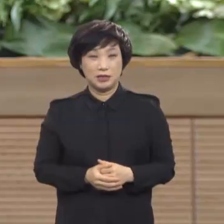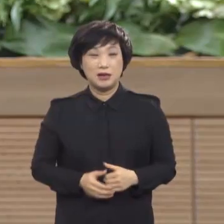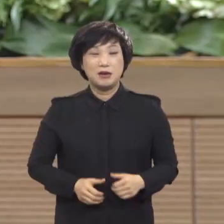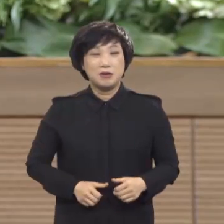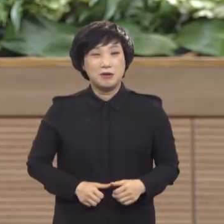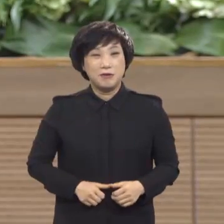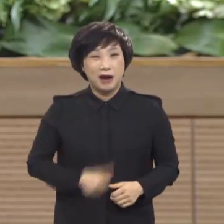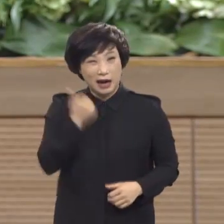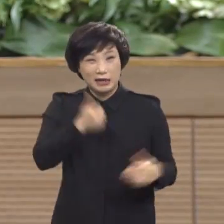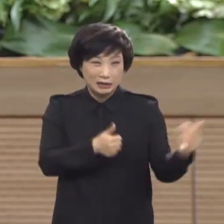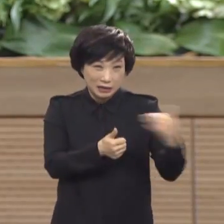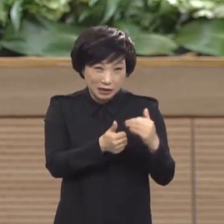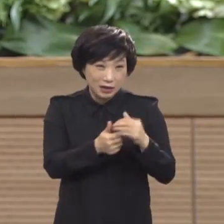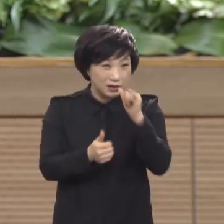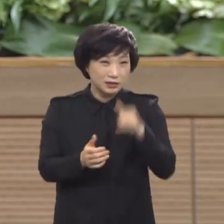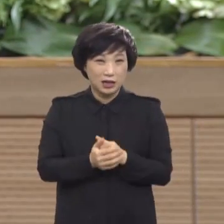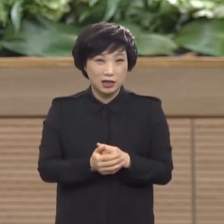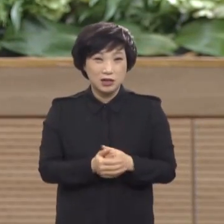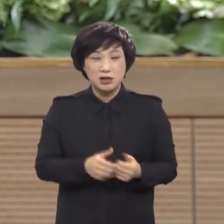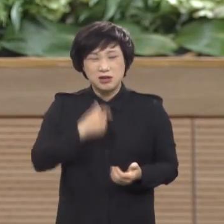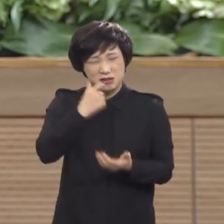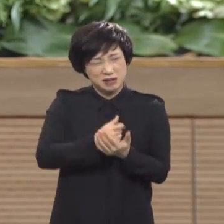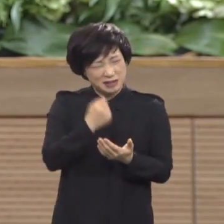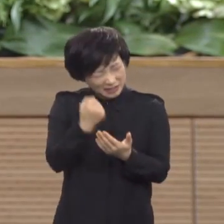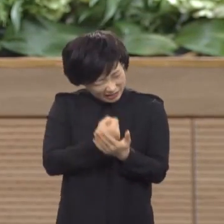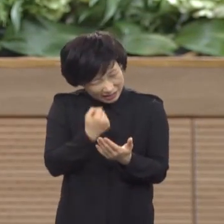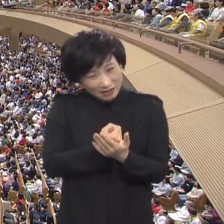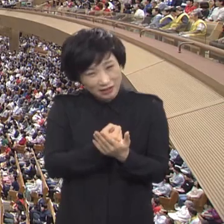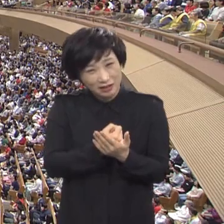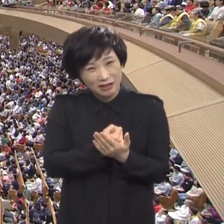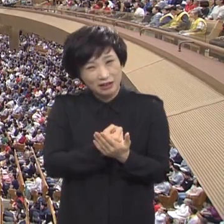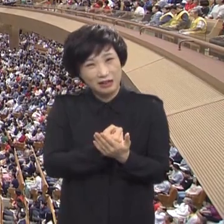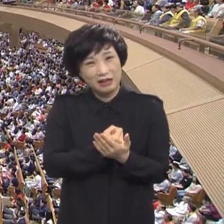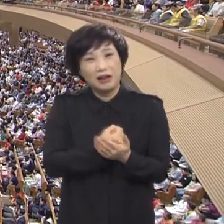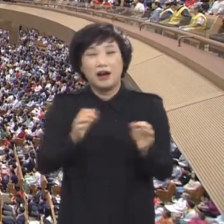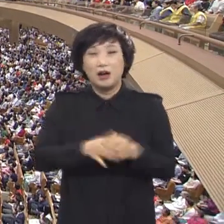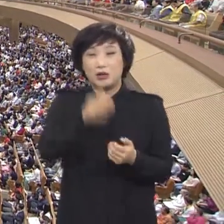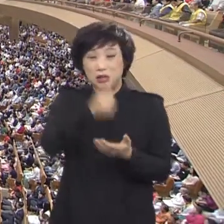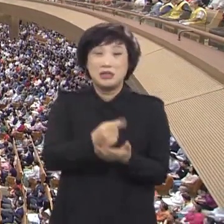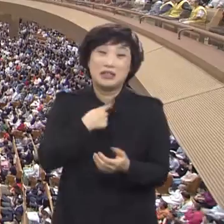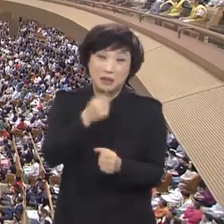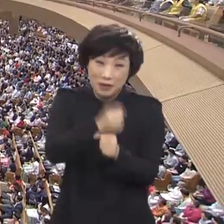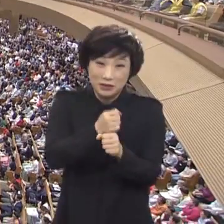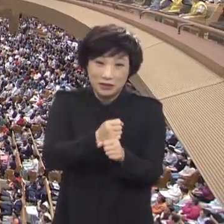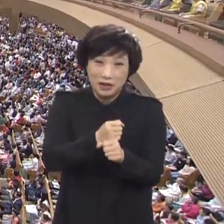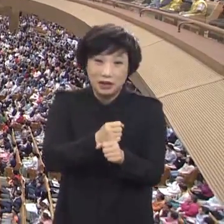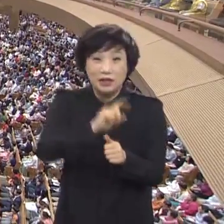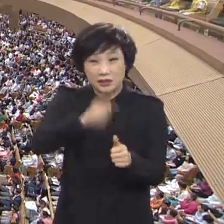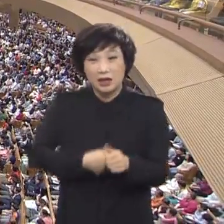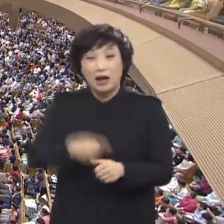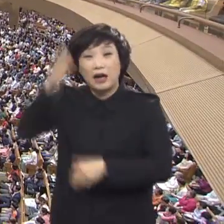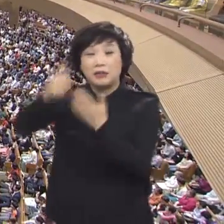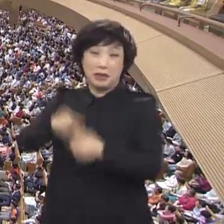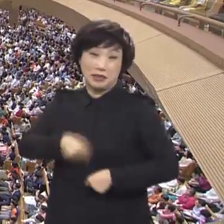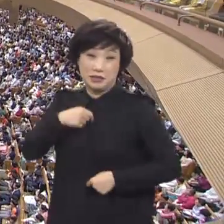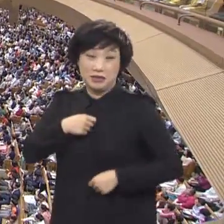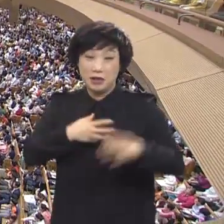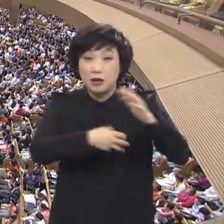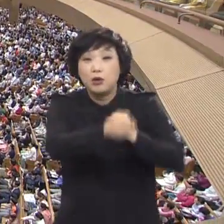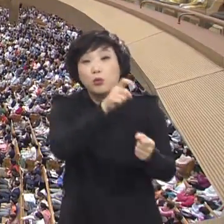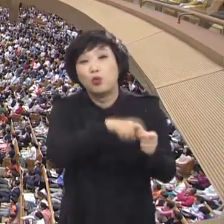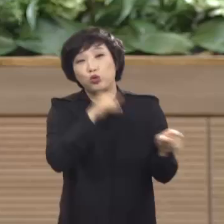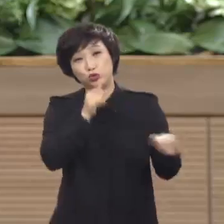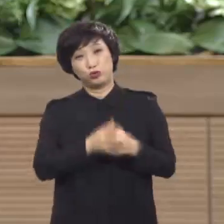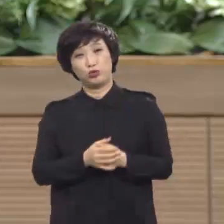화나게 한다, 속상하게 한다, 죄짓게 만든다. 그래서 하나님의 의를 파괴하려고